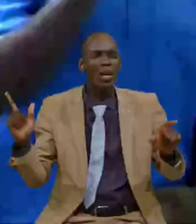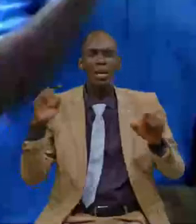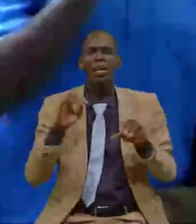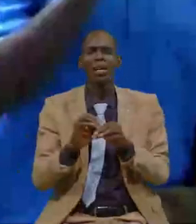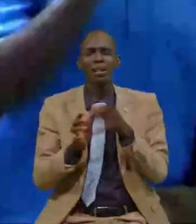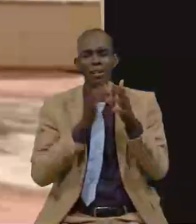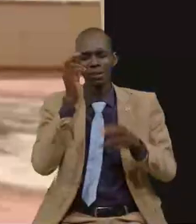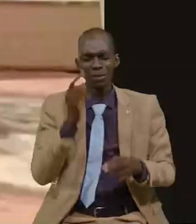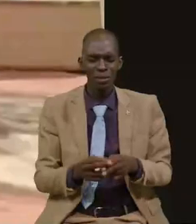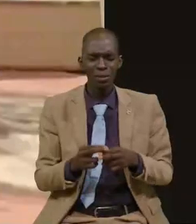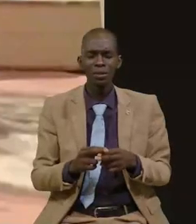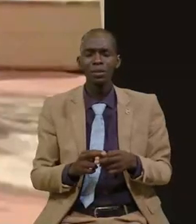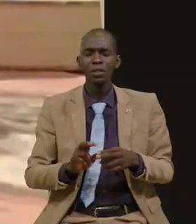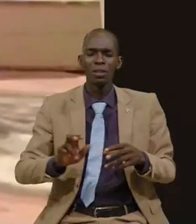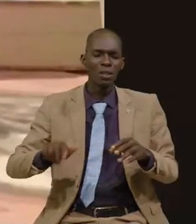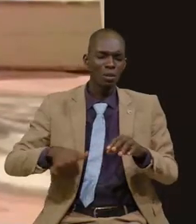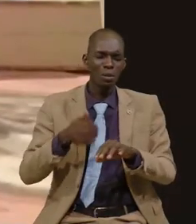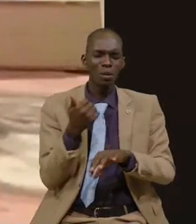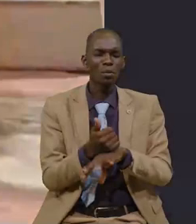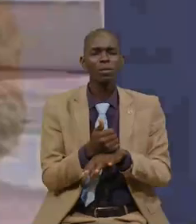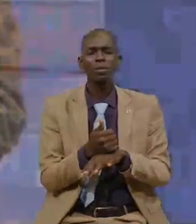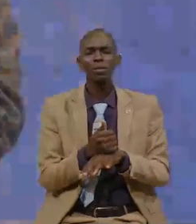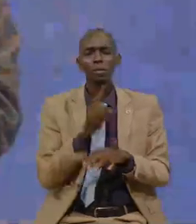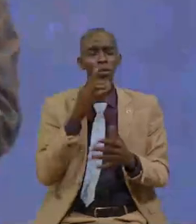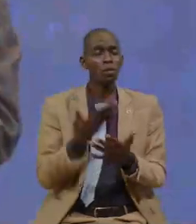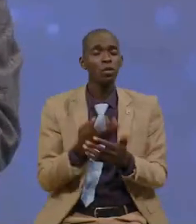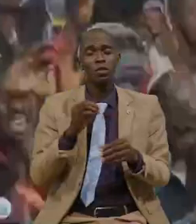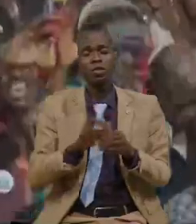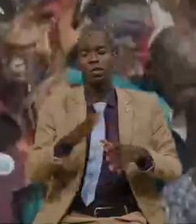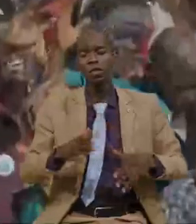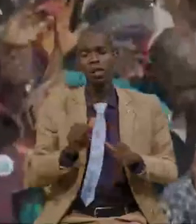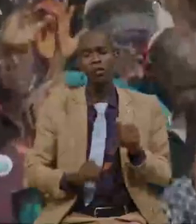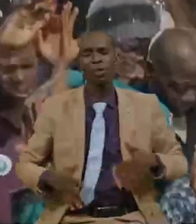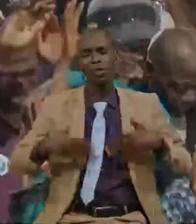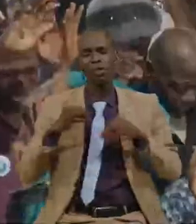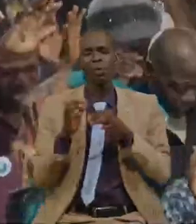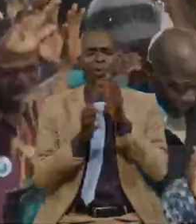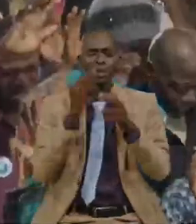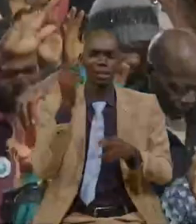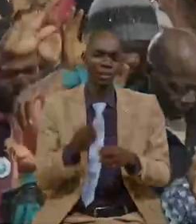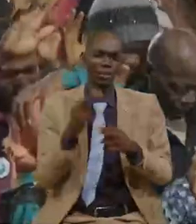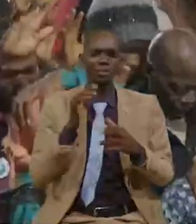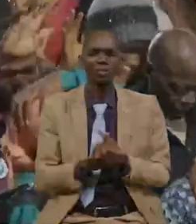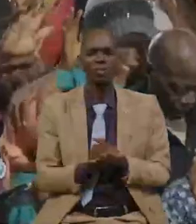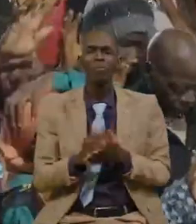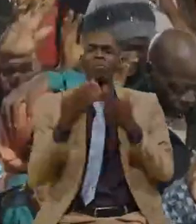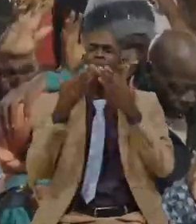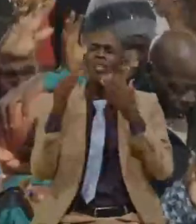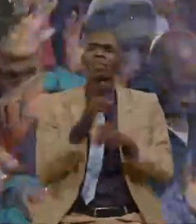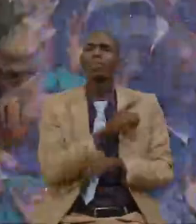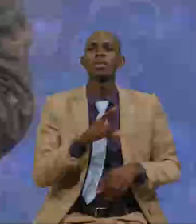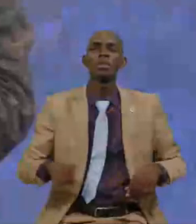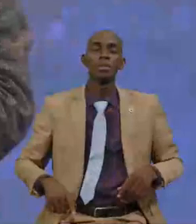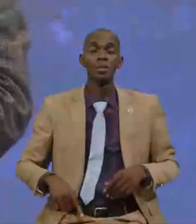vous êtes libérés. La confirmation dans chaque vie au nom de Jésus-Christ.